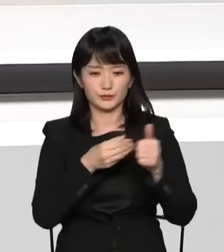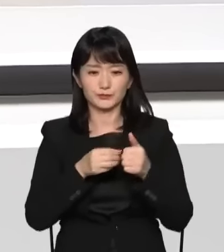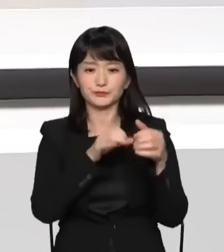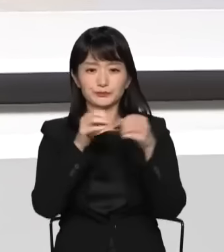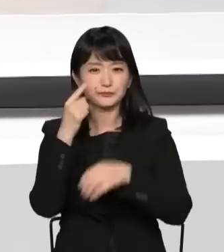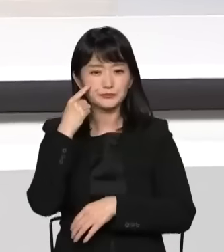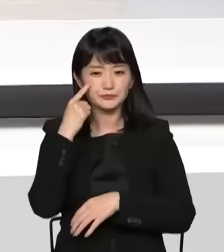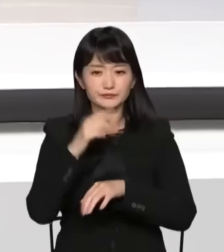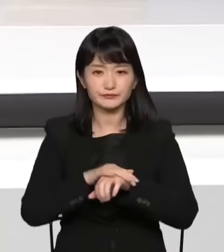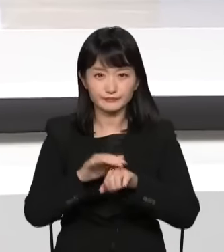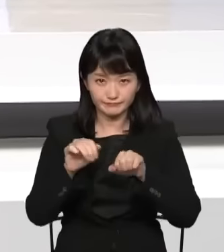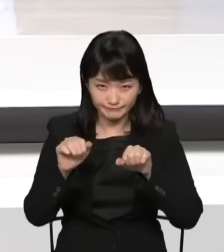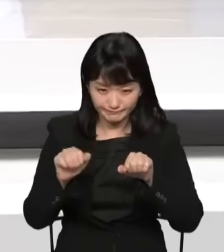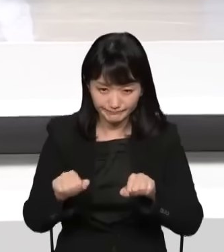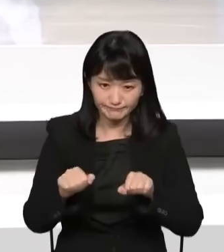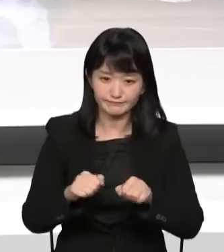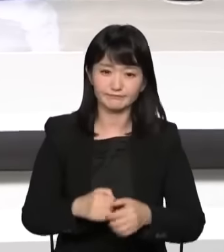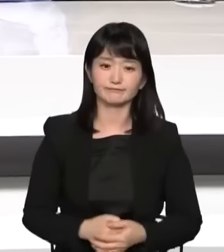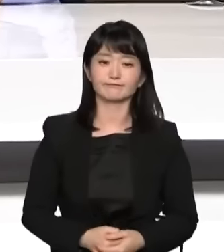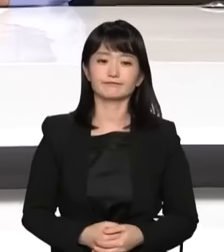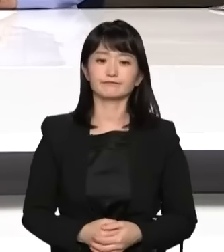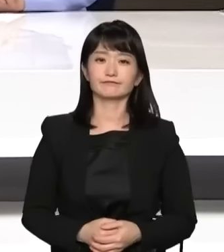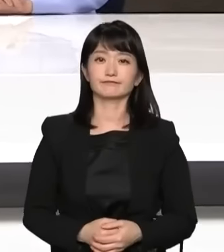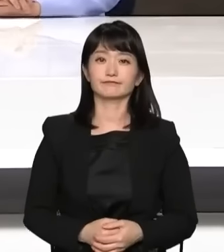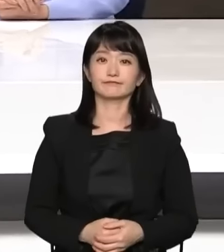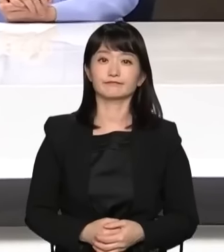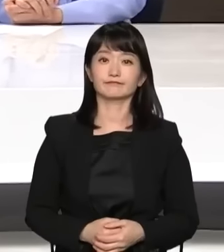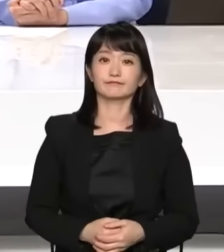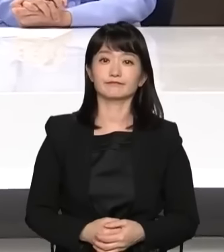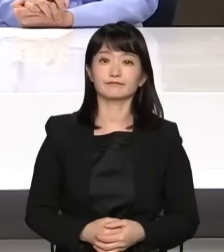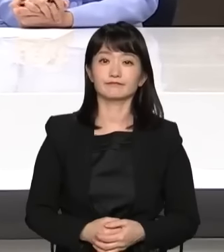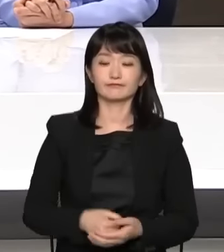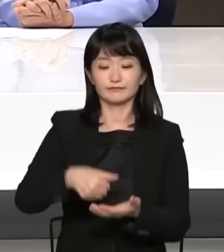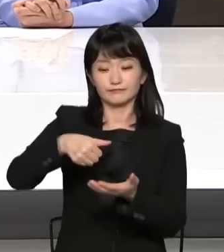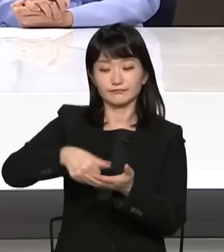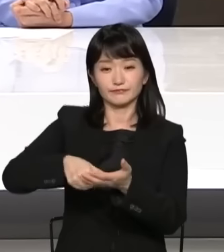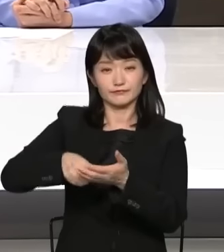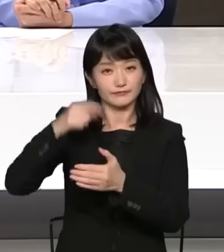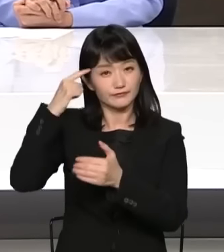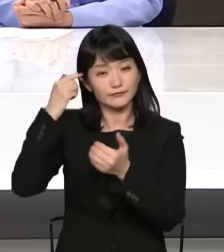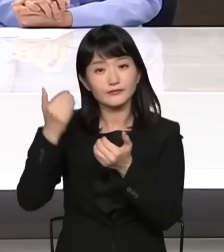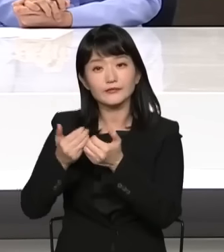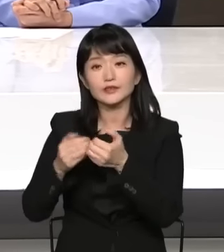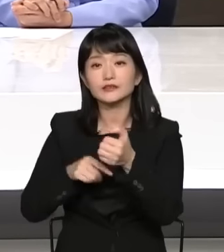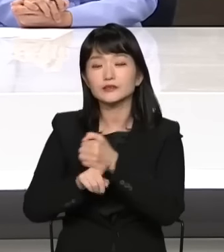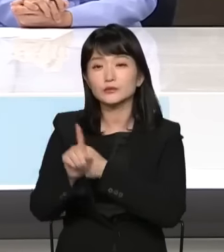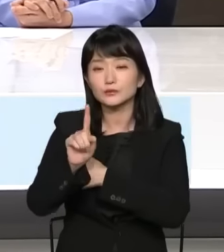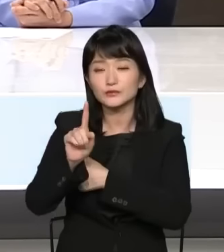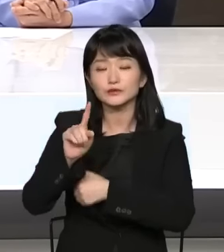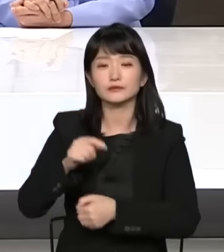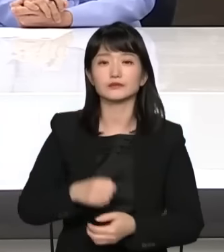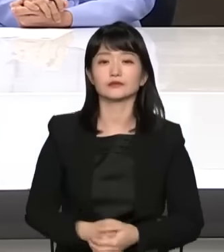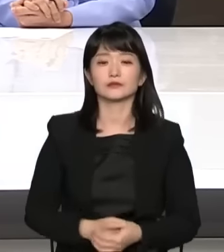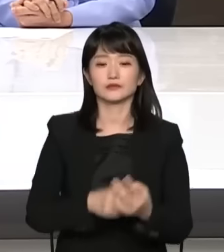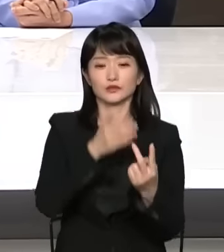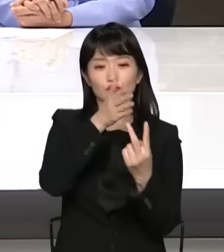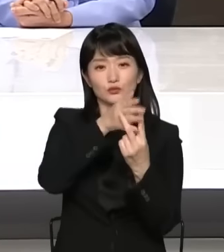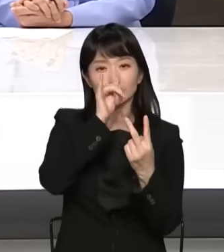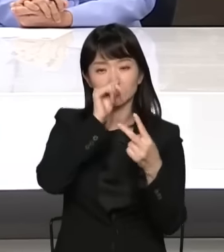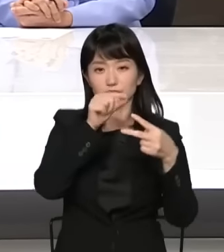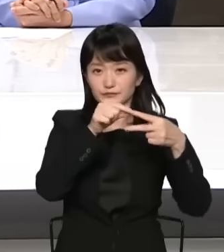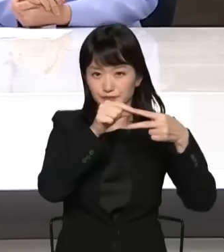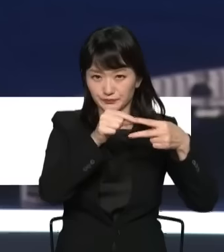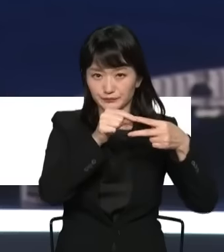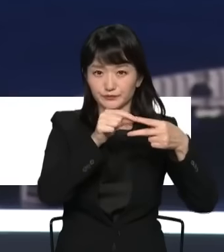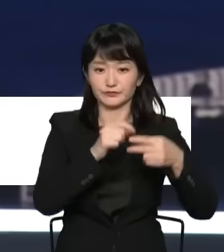오세요네 안녕하세요네 위원께서는 반대표를 던진 걸로 알려졌는데 그 이후부터 좀 말씀해 주실까요 그게 두 가지입니다 첫